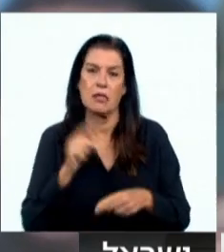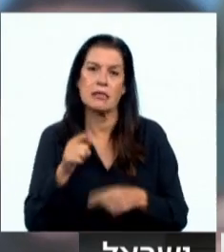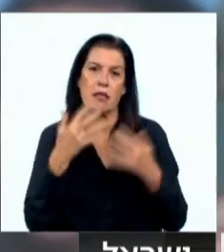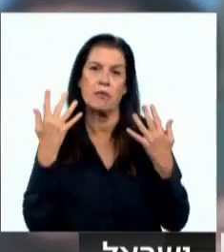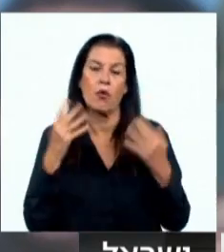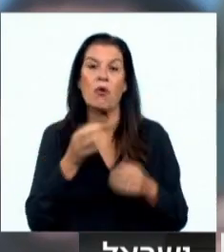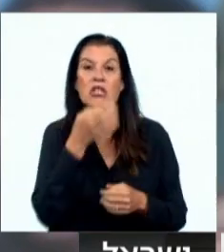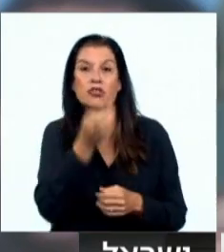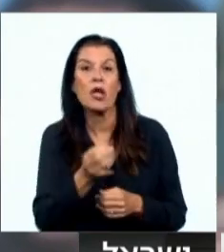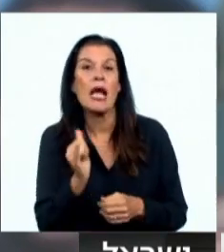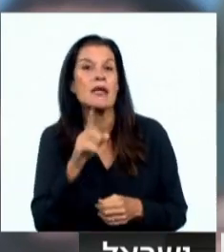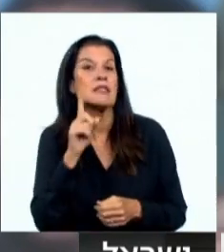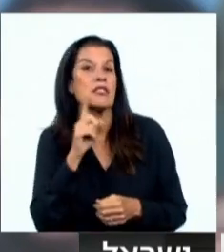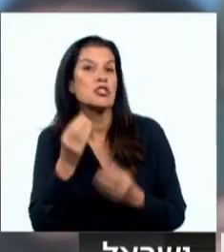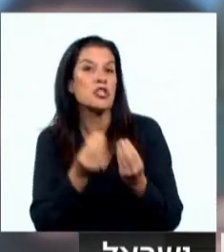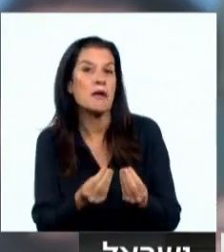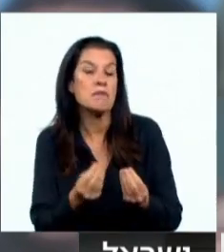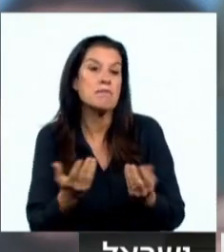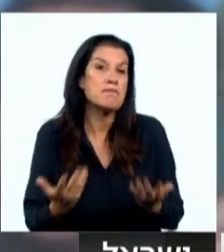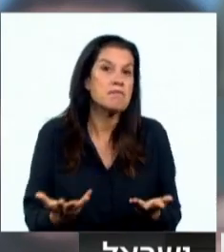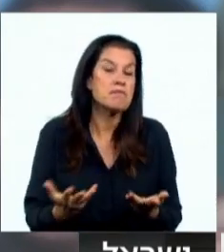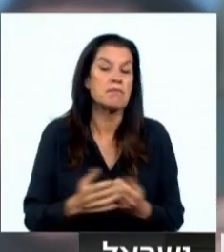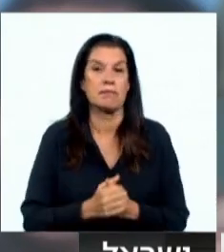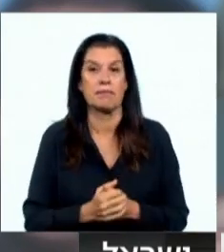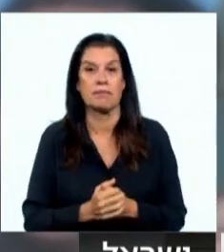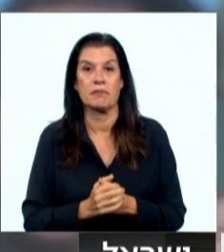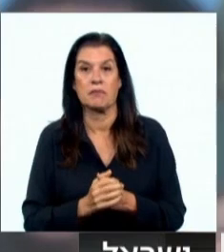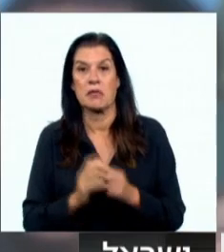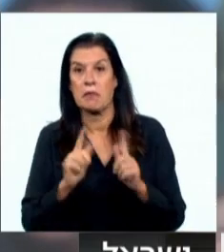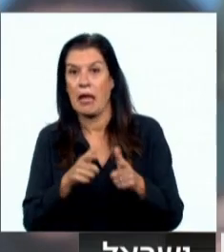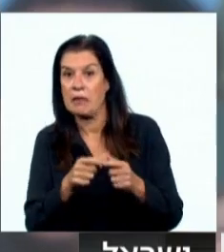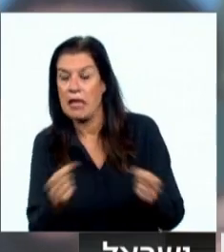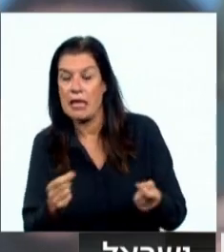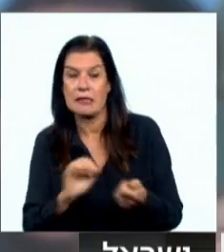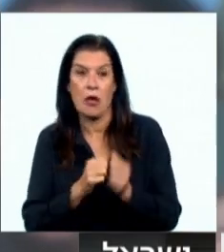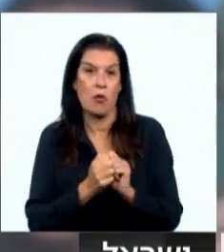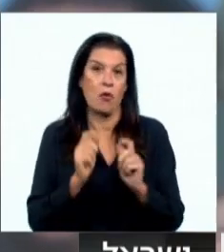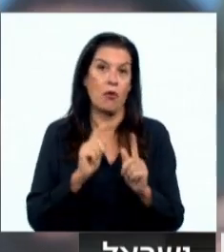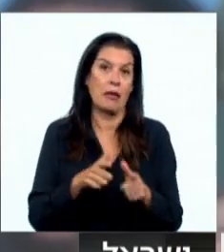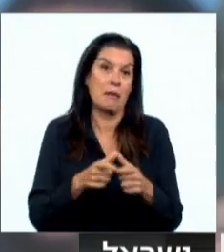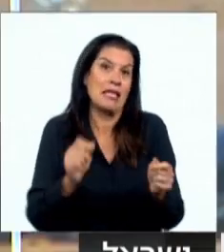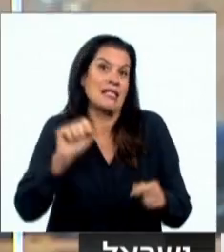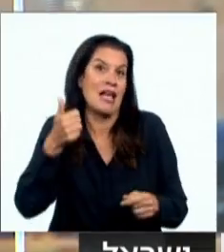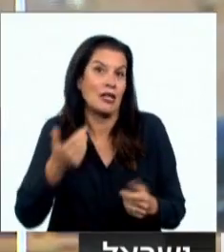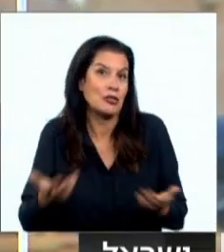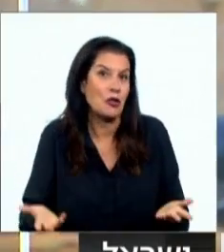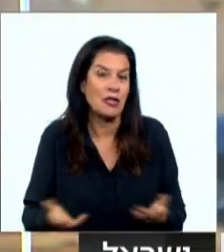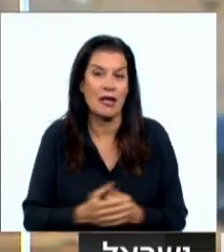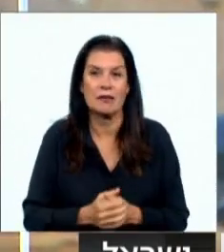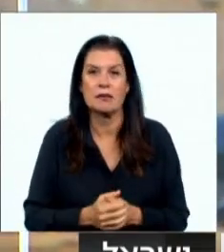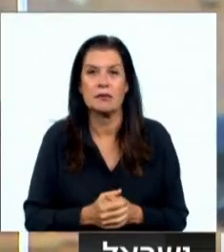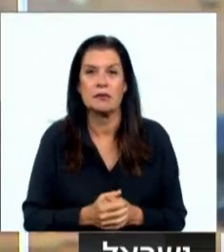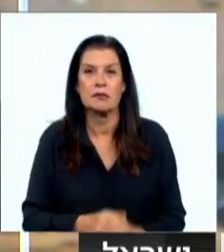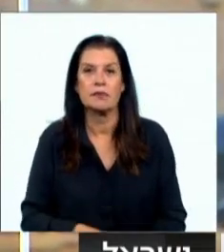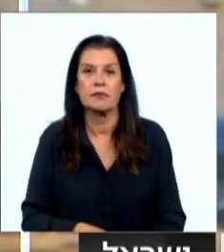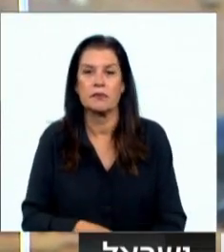יהיה מלחמת עזה באמת. אוקיי. אנחנו היום מלחמת עזה הראשונה, או... אגב, טוב, יש לנו עוד הרבה... אנחנו ב-11, והיום מתקיים